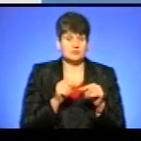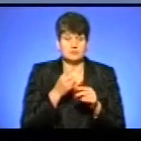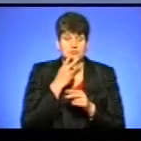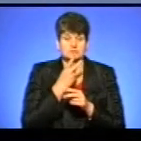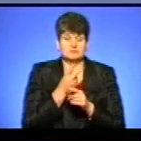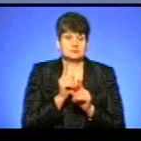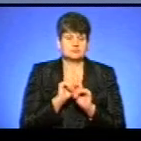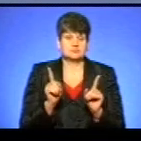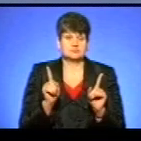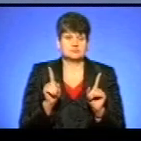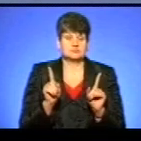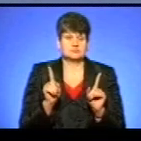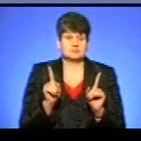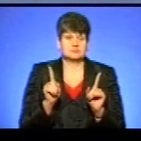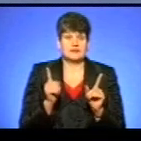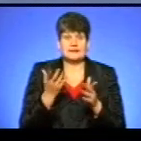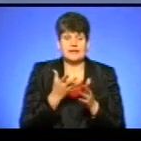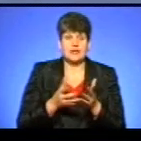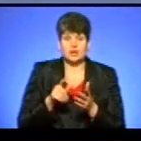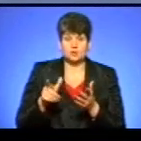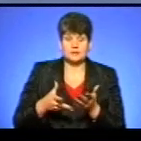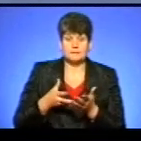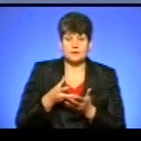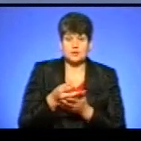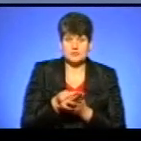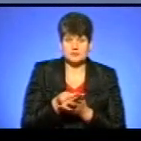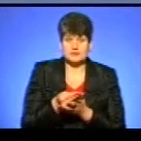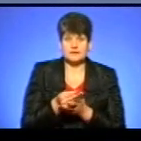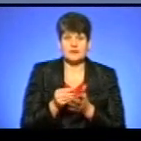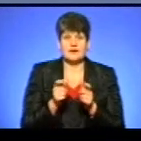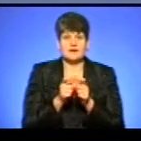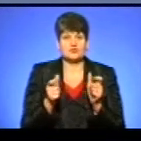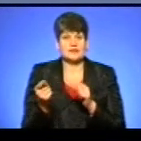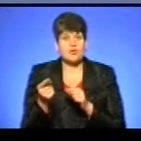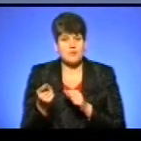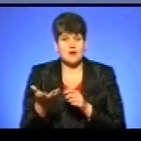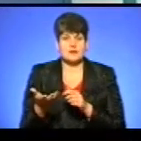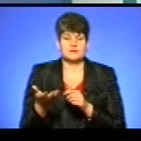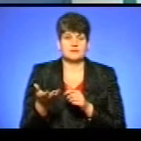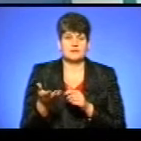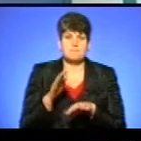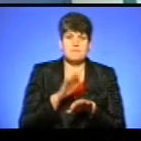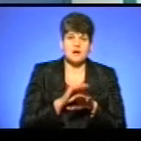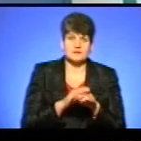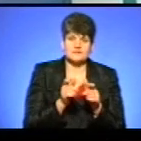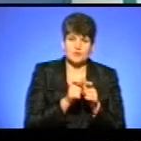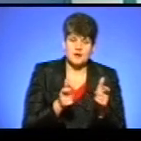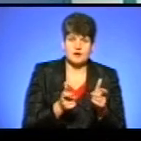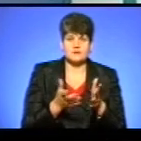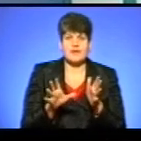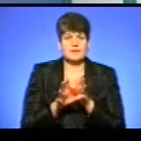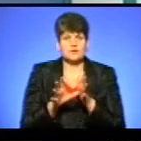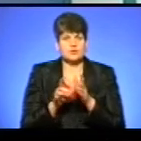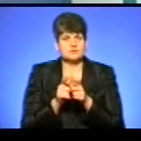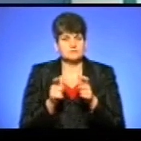всі, де люди розраховувалися карткою тернополянина, банківською карточкою,